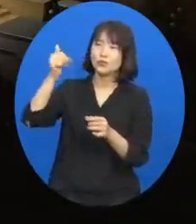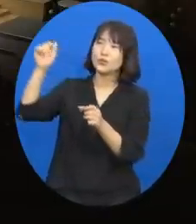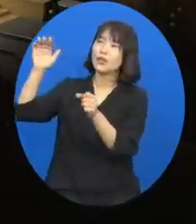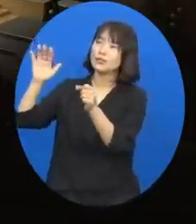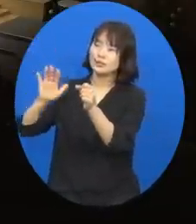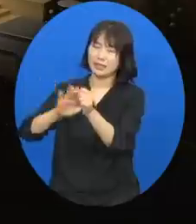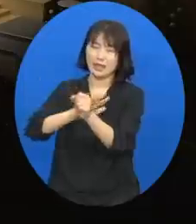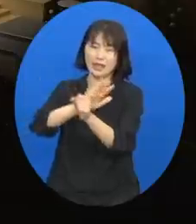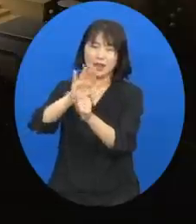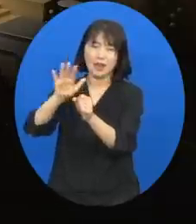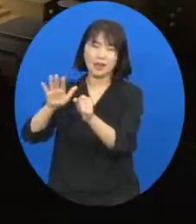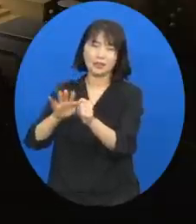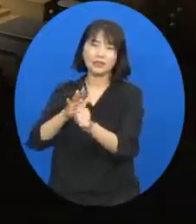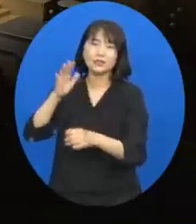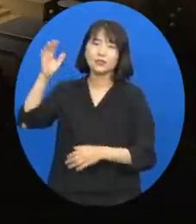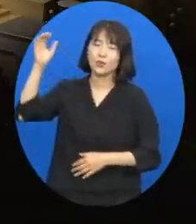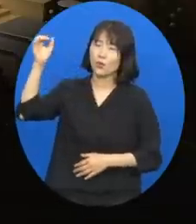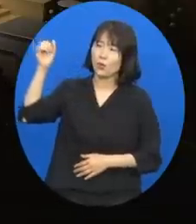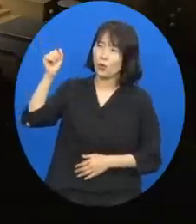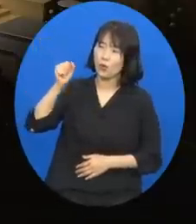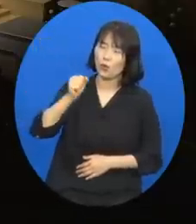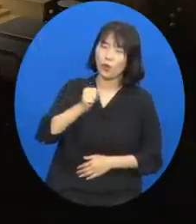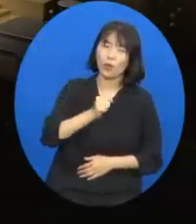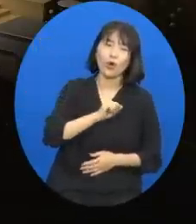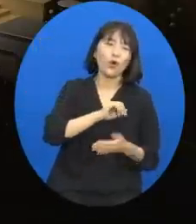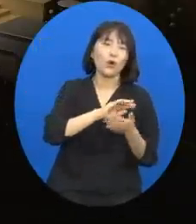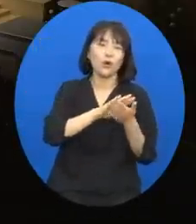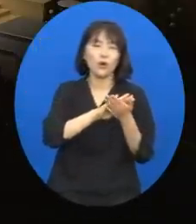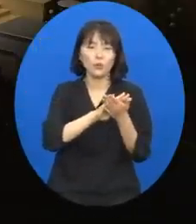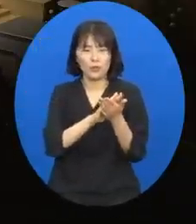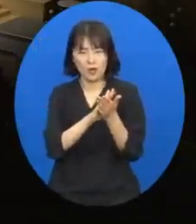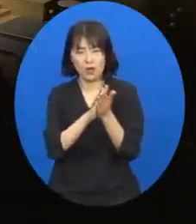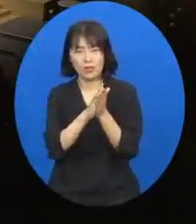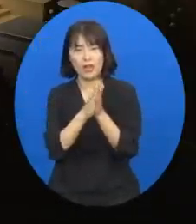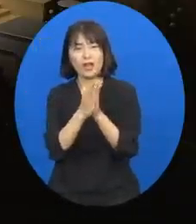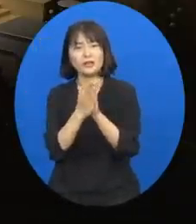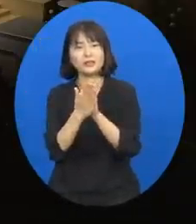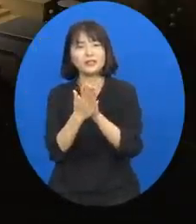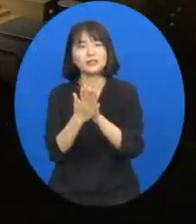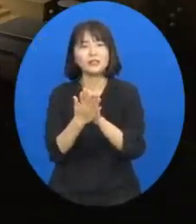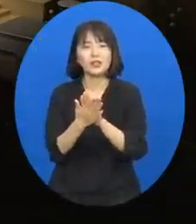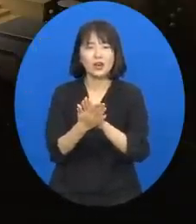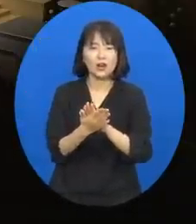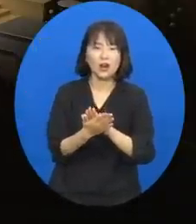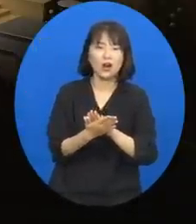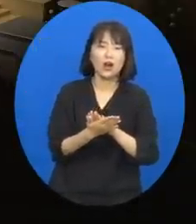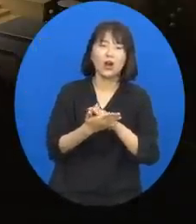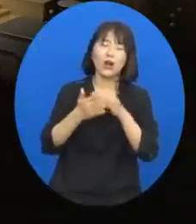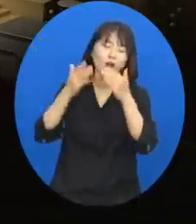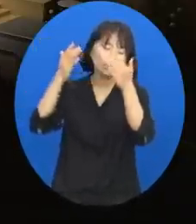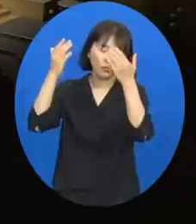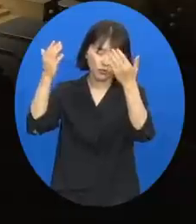wo 아아 영화 시켜줄 수 없었어요 two